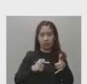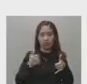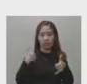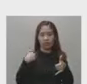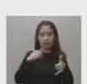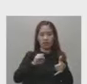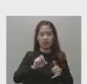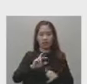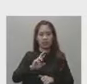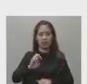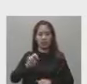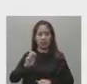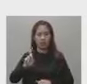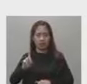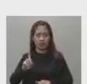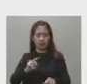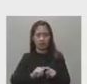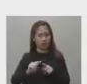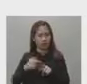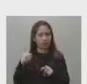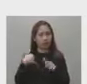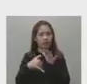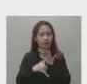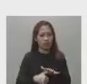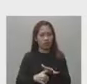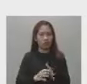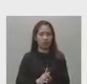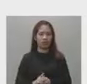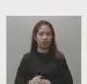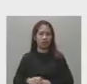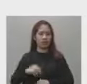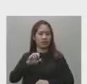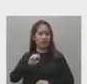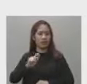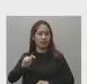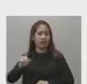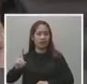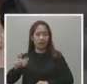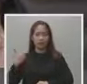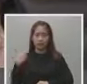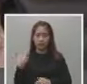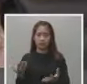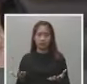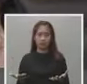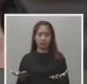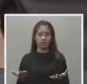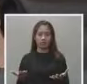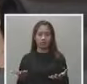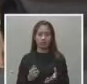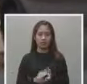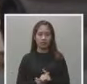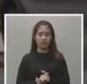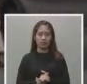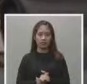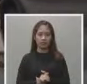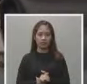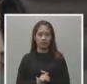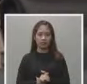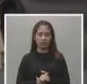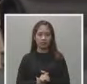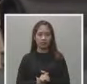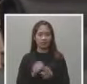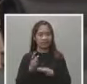สารินีอาชวานันทกุลก็โดนนะสื่ออย่างเดอะสแตนดาร์ดก็โดนนะ ครับผ่านนะครับผ่านไปครับไม่อย่าไปจำเป็น